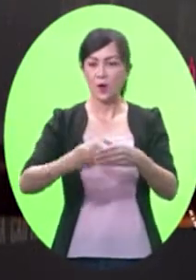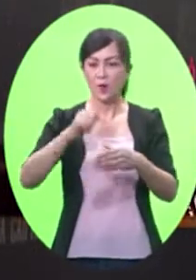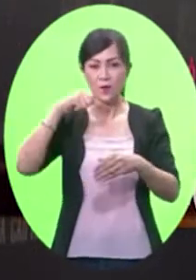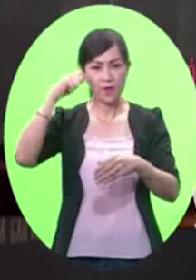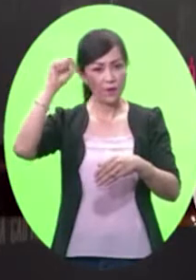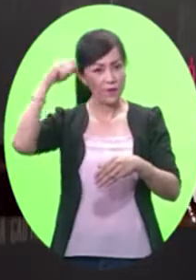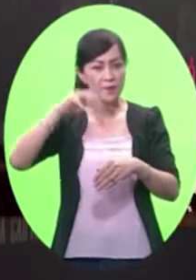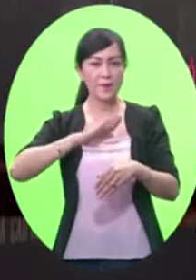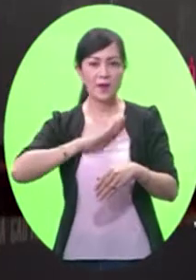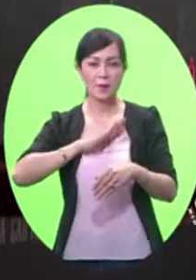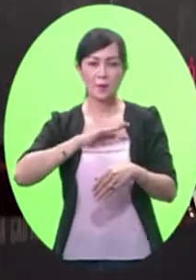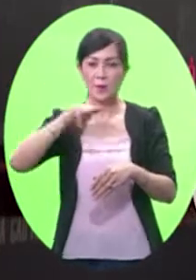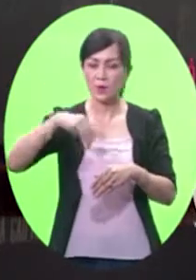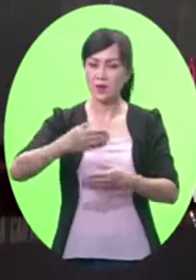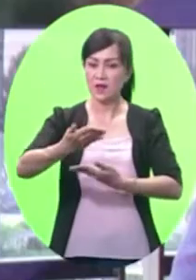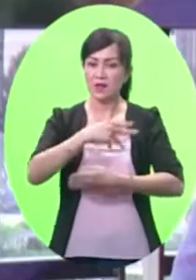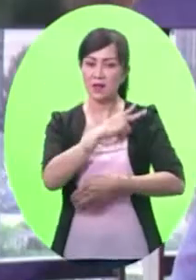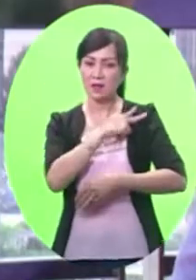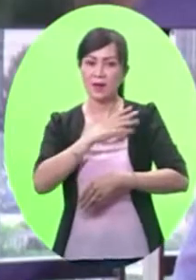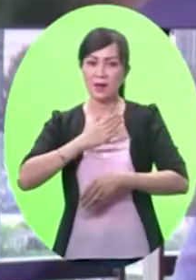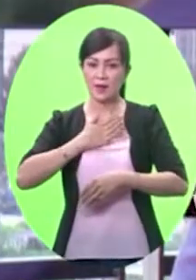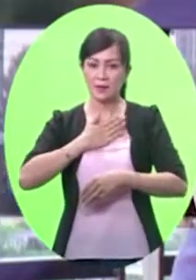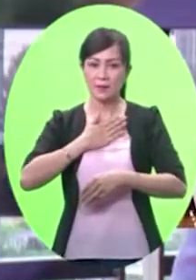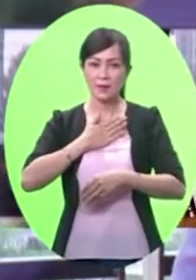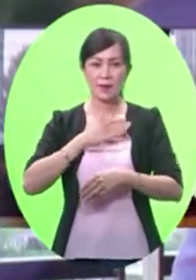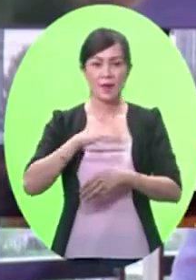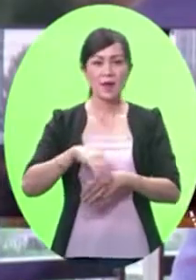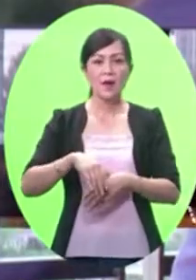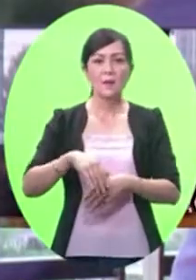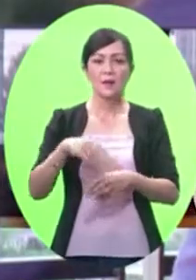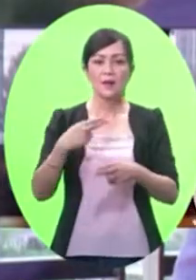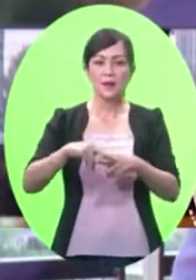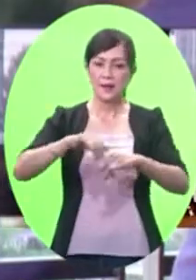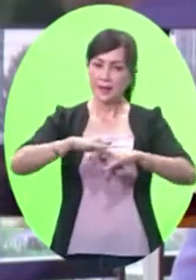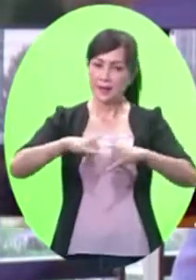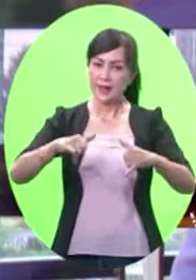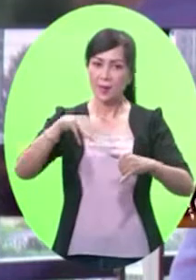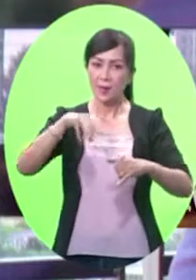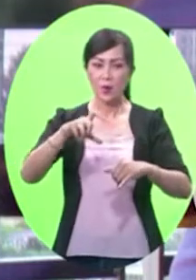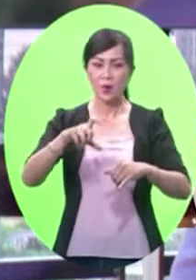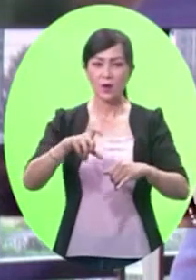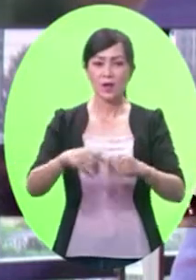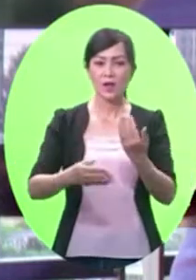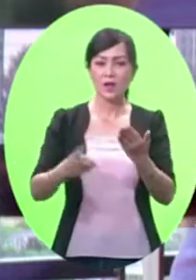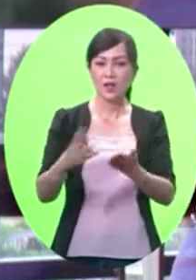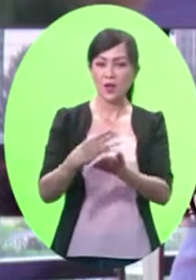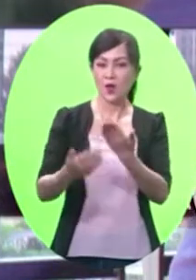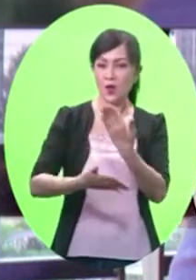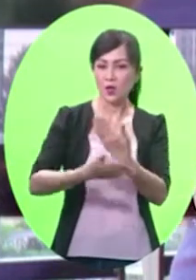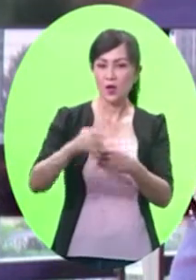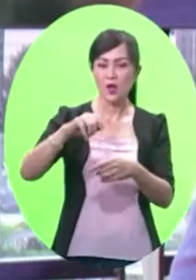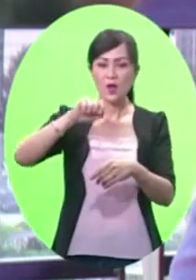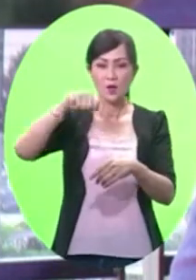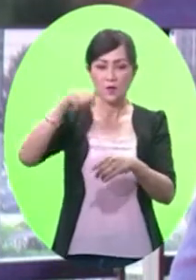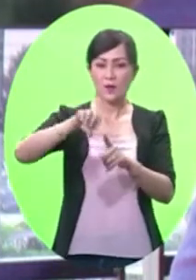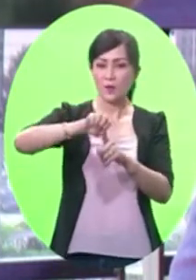và mọi người đón nhận cái vai diễn này của em. Đối với một team trẻ như bên Quân thì họ đã tạo mọi điều kiện thuận lợi để mà bộ phim có thể ra mắt được khán